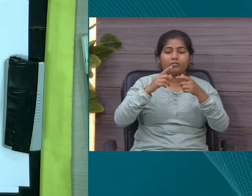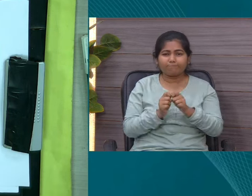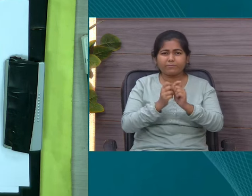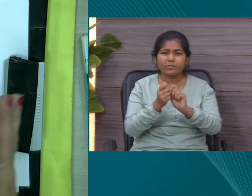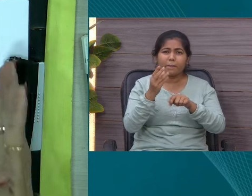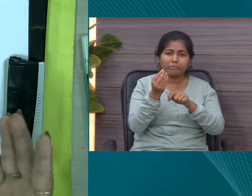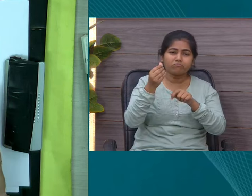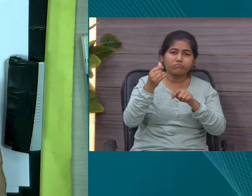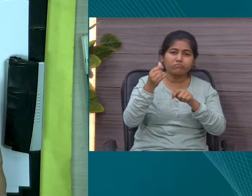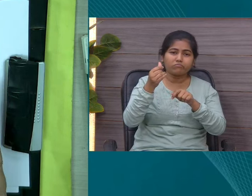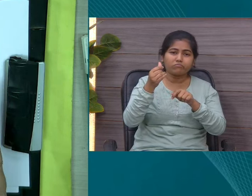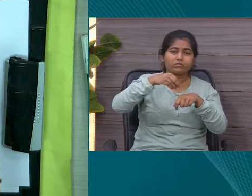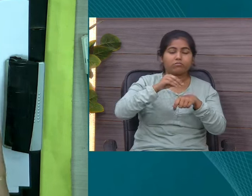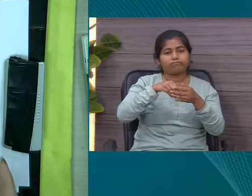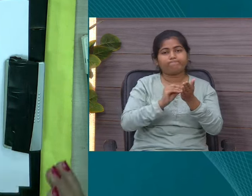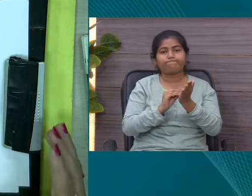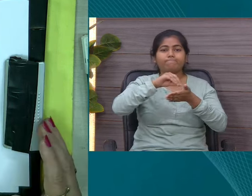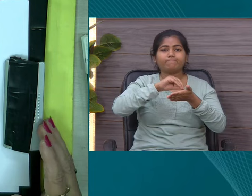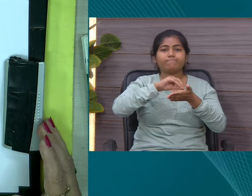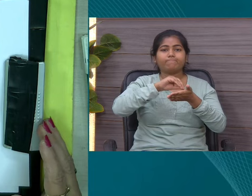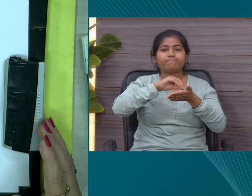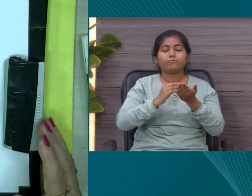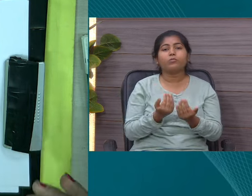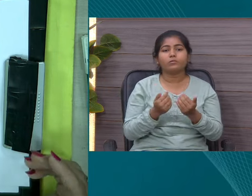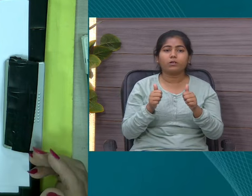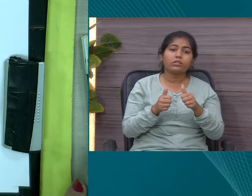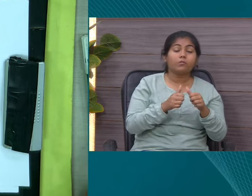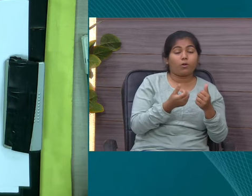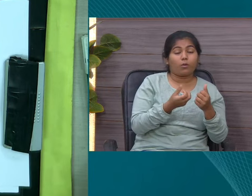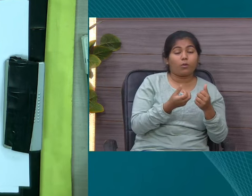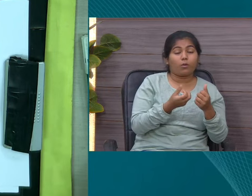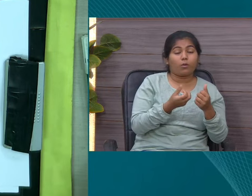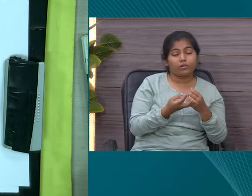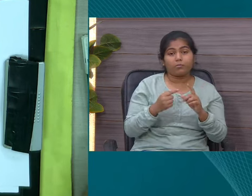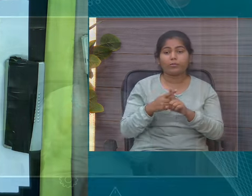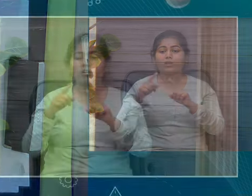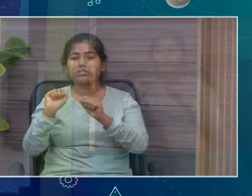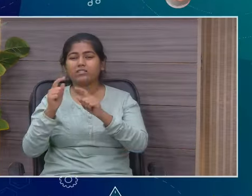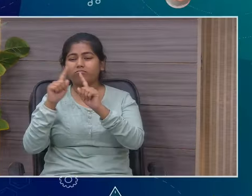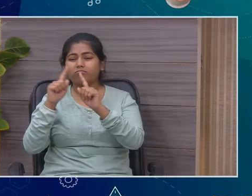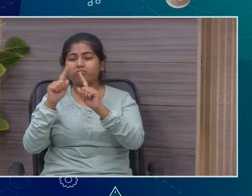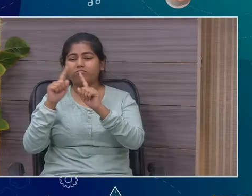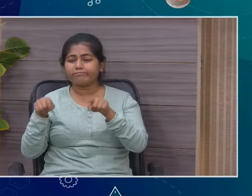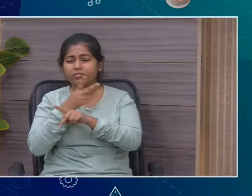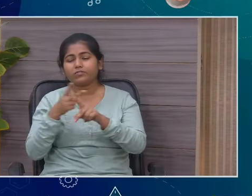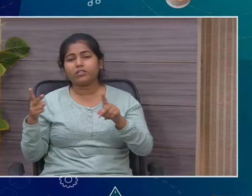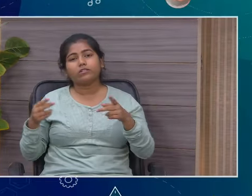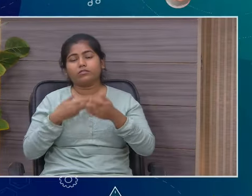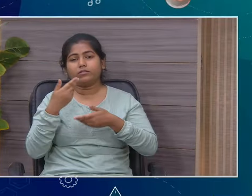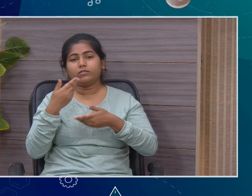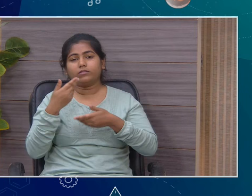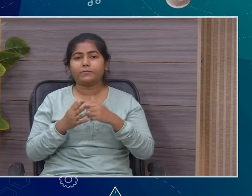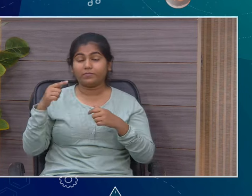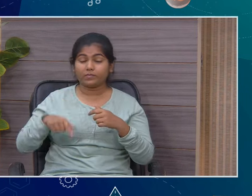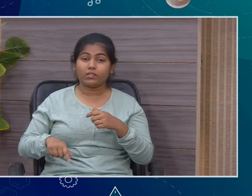इसको टैक्टाइल बनाकर भी हम बच्चों को एटॉमिक स्ट्रक्चर समझा सकते हैं, साइजेस समझा सकते हैं। आइए चलिए हम स्क्रीन पर देखते हैं, कीवर्ड्स यहाँ